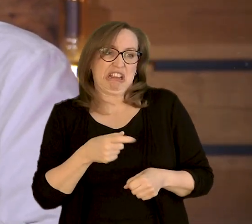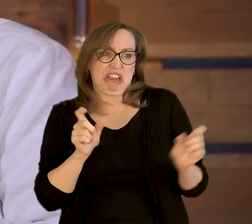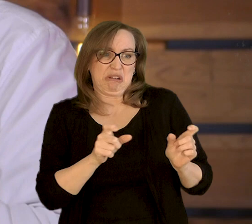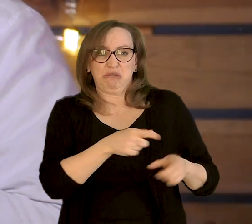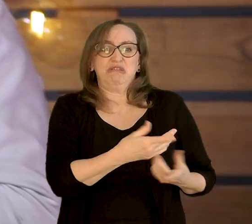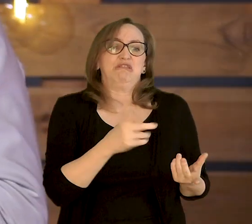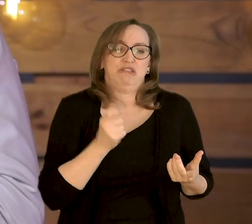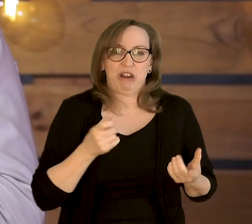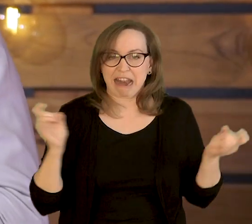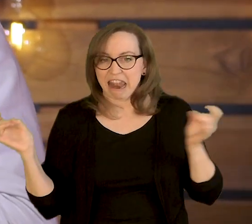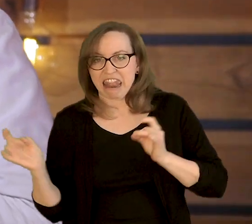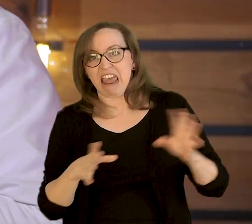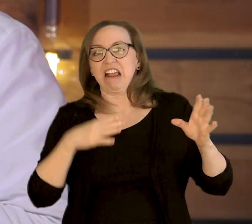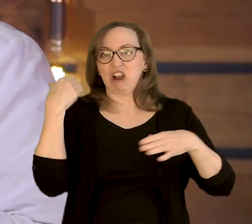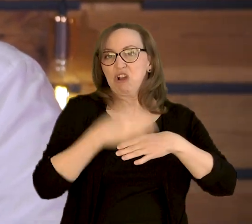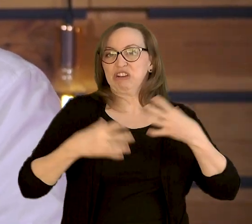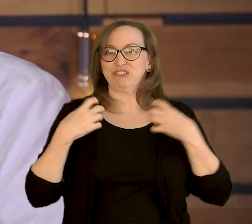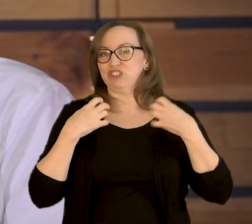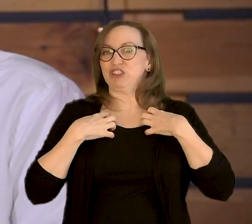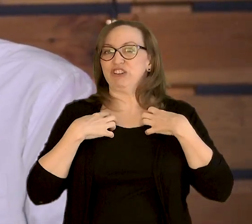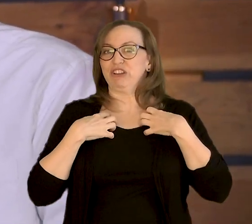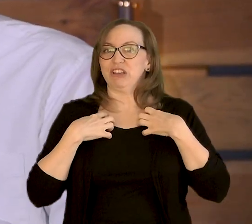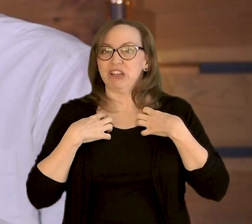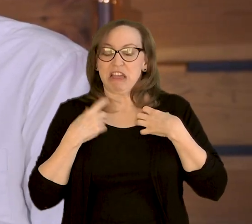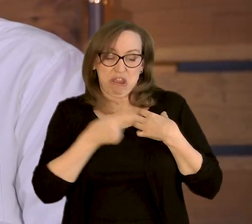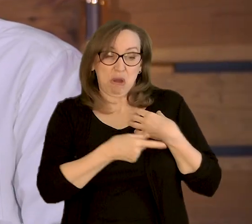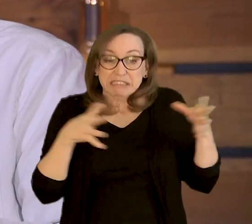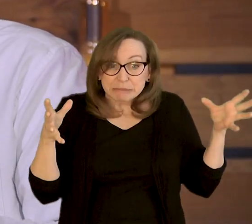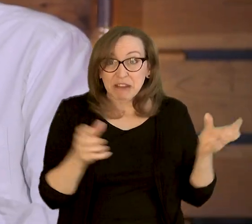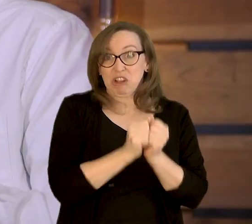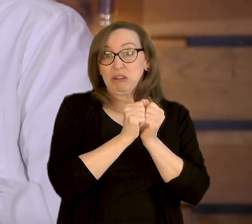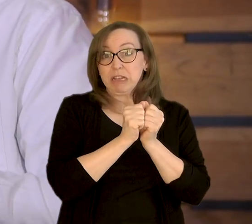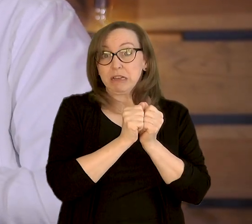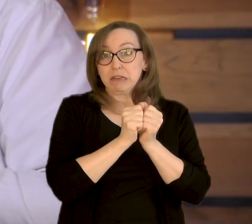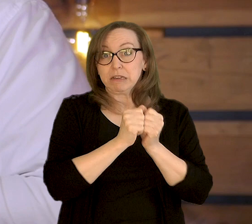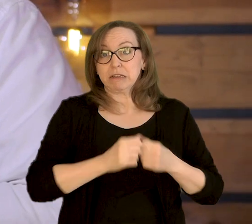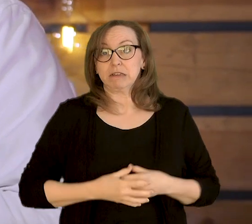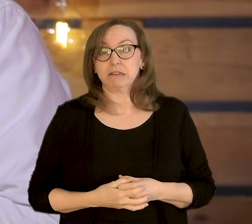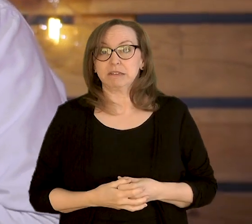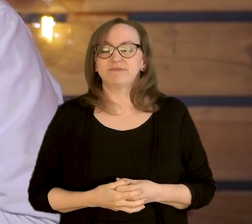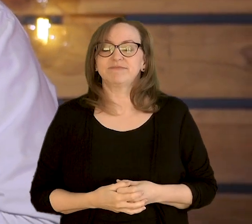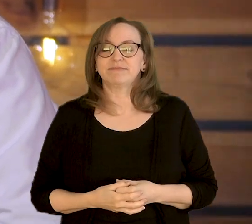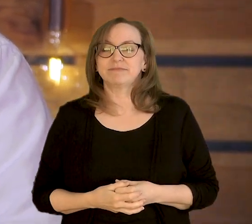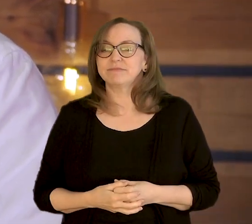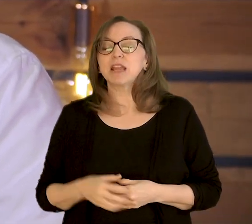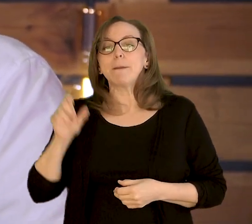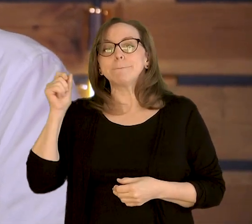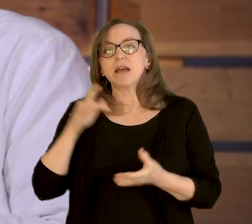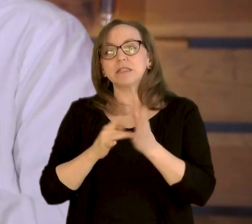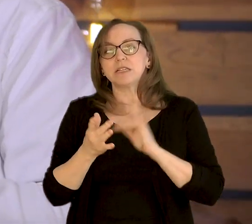on, nagle koniec życia i jest zbawiony? Pan Jezus kiedyś